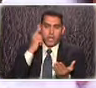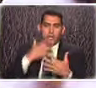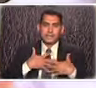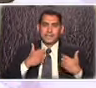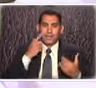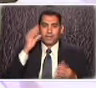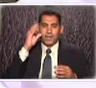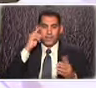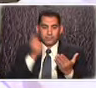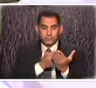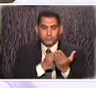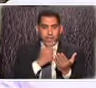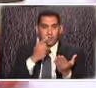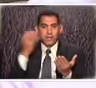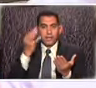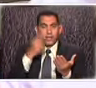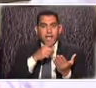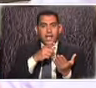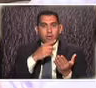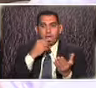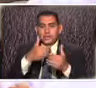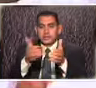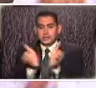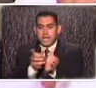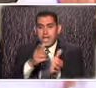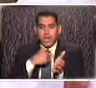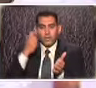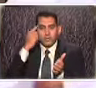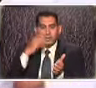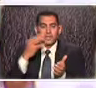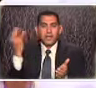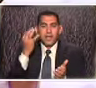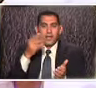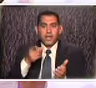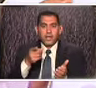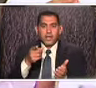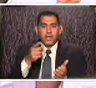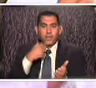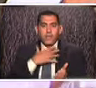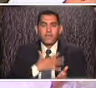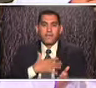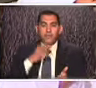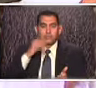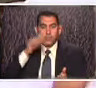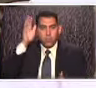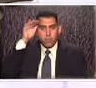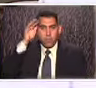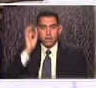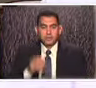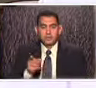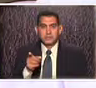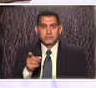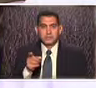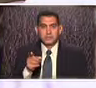هذا هذه تعيش هذه الشرائح او افراد من هذه الشرائح تعيش في حاله ماذا النفسيه البهيميه